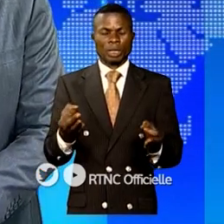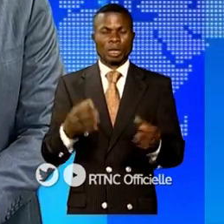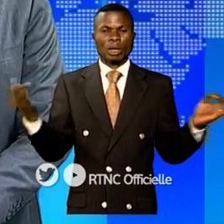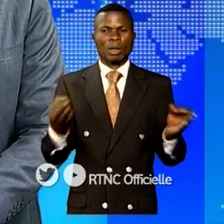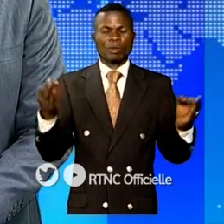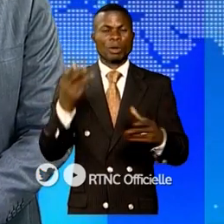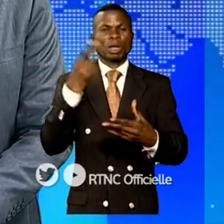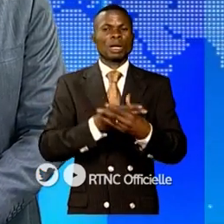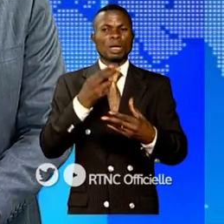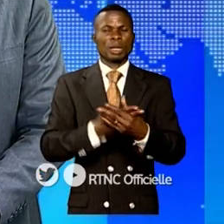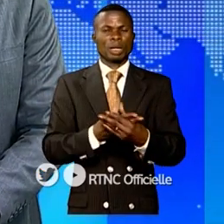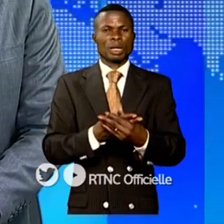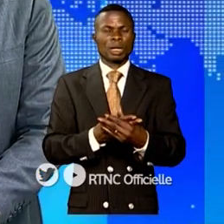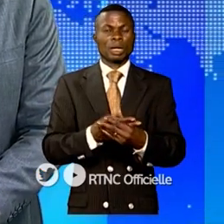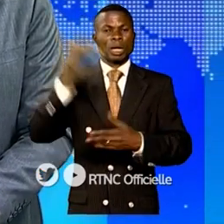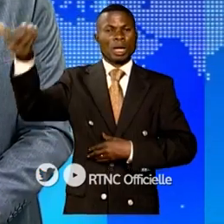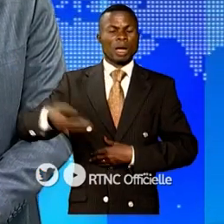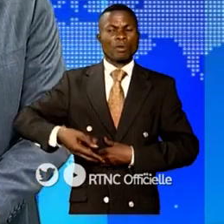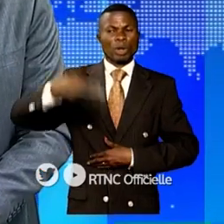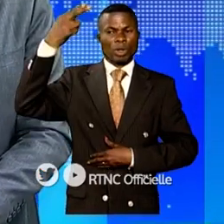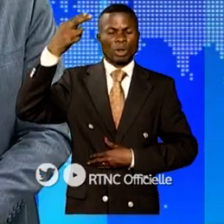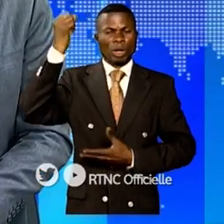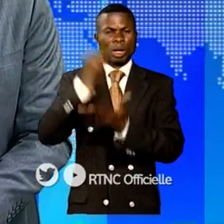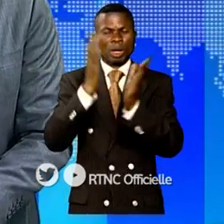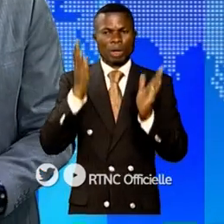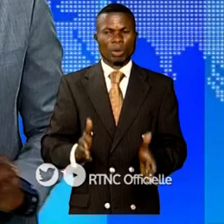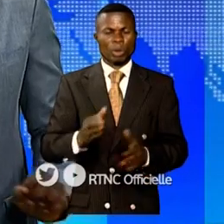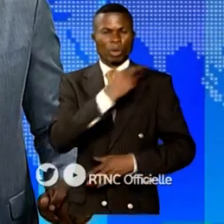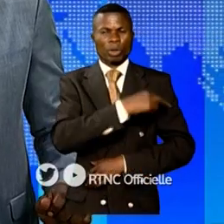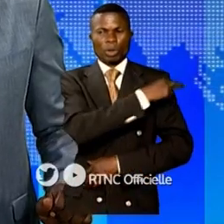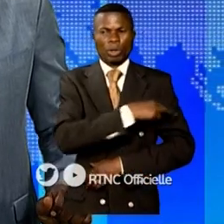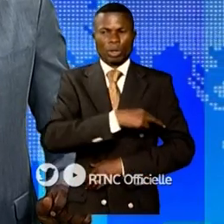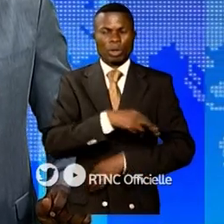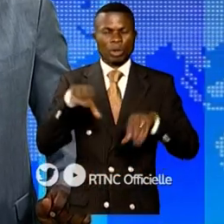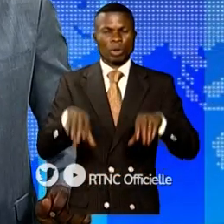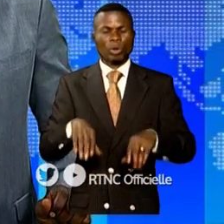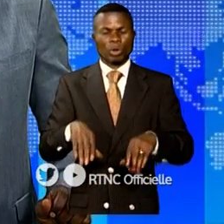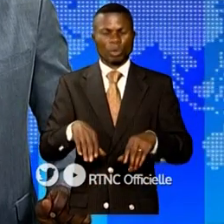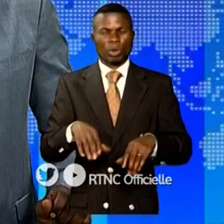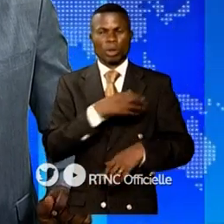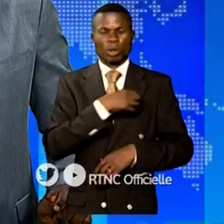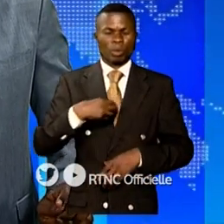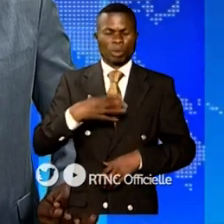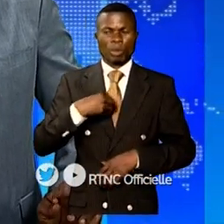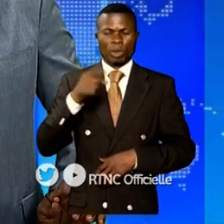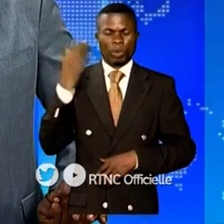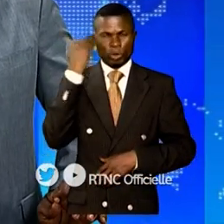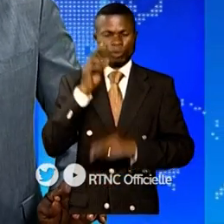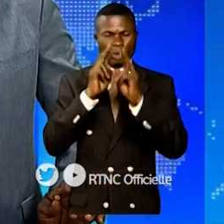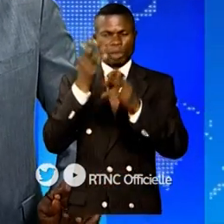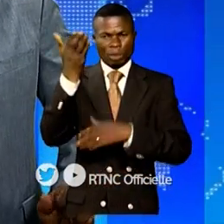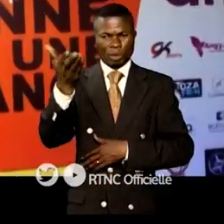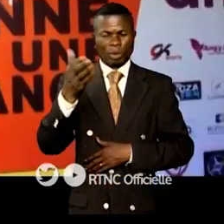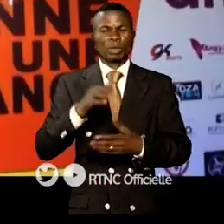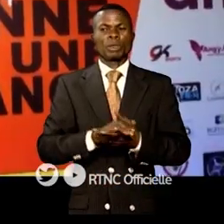Festival Handicap avec comme invité d'honneur l'ambassadrice de la Croix-Rouge en RDC, Liliane Temuni. On fait le point avec